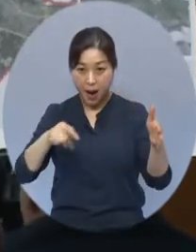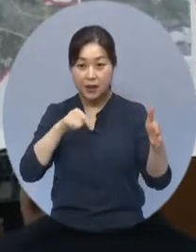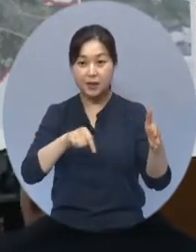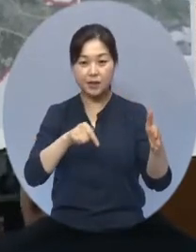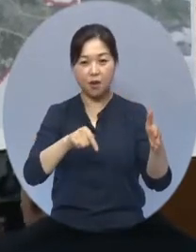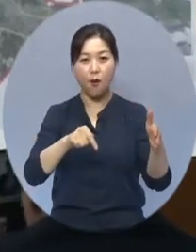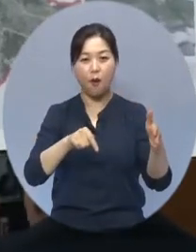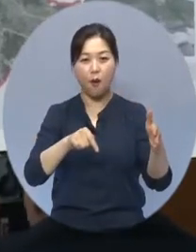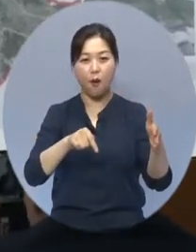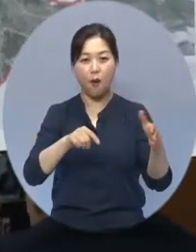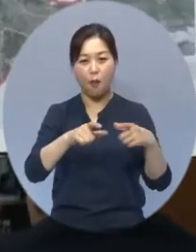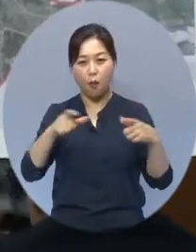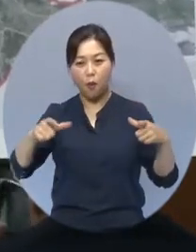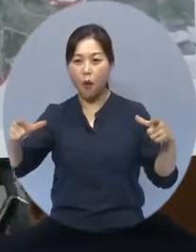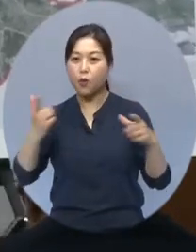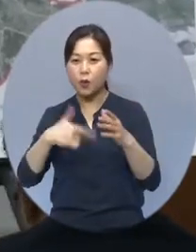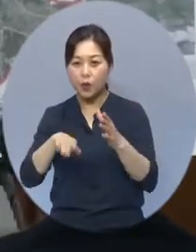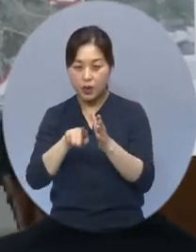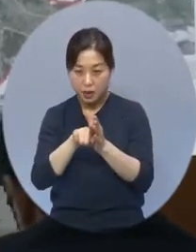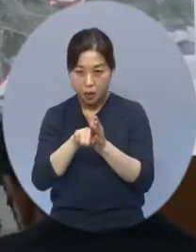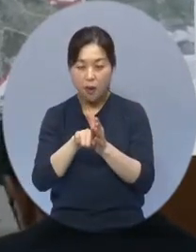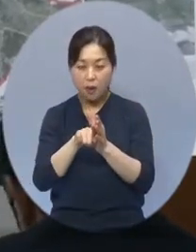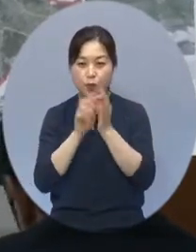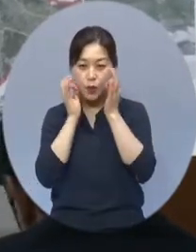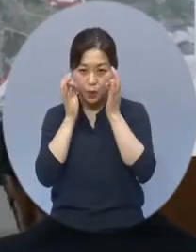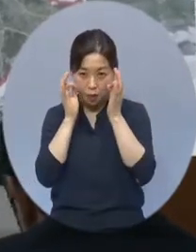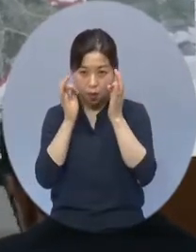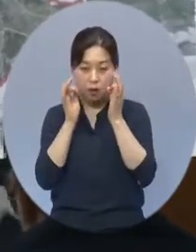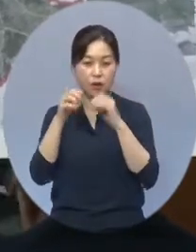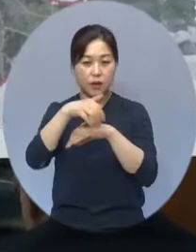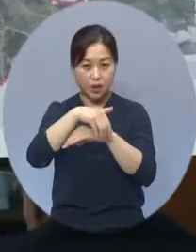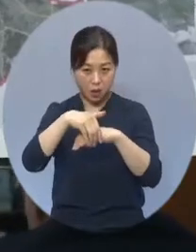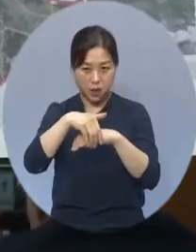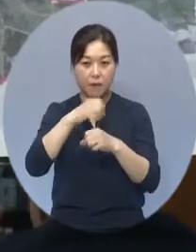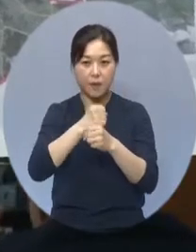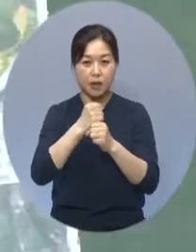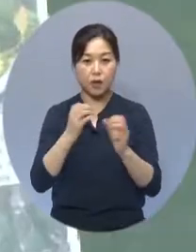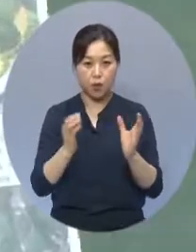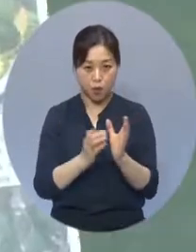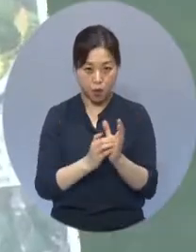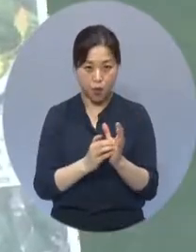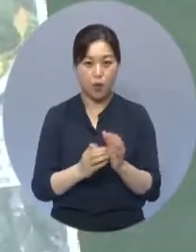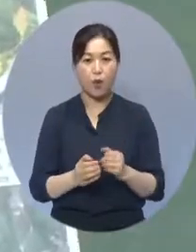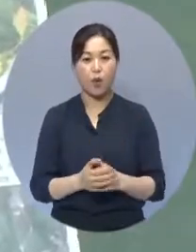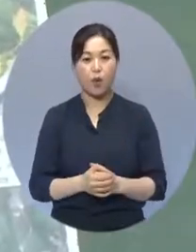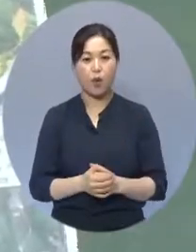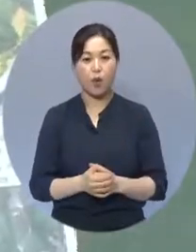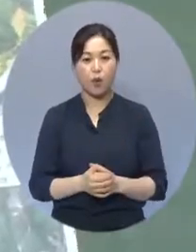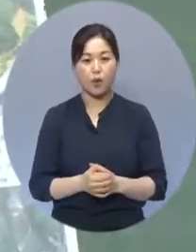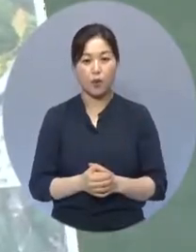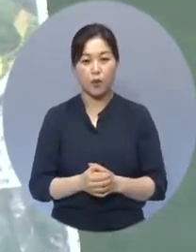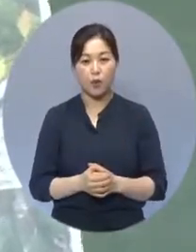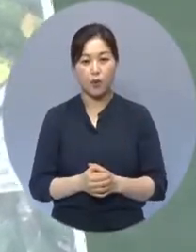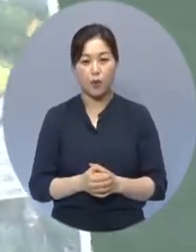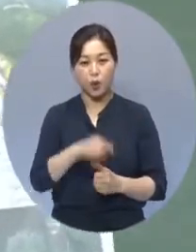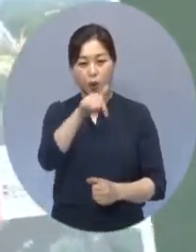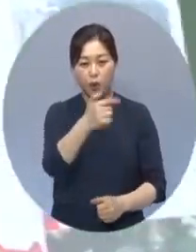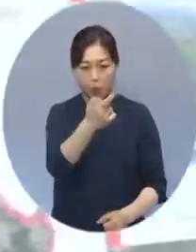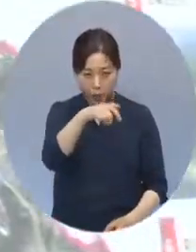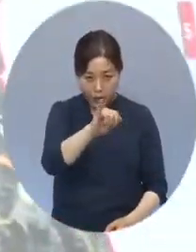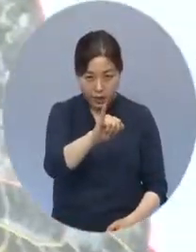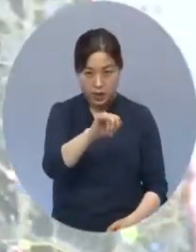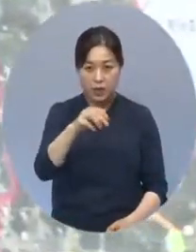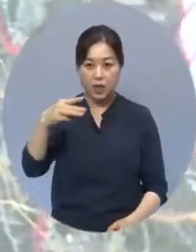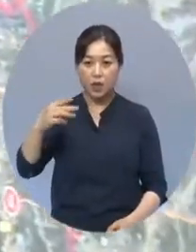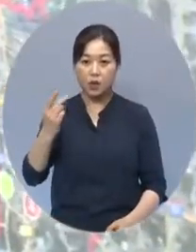계획을 만들었고요. 또 그때 이제 고기, 통삼 이런 데 지금까지